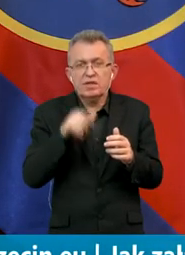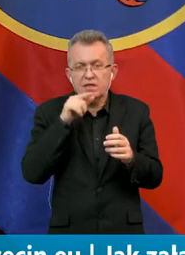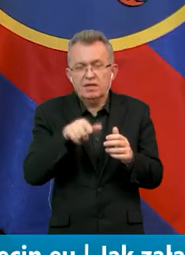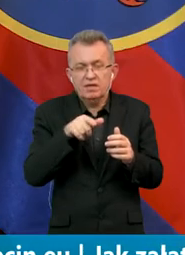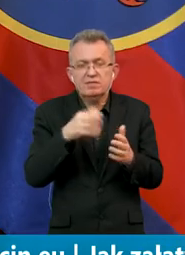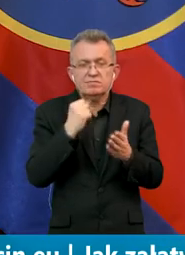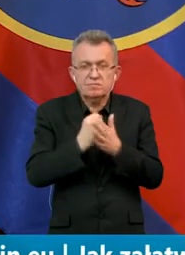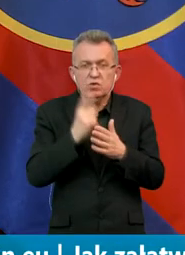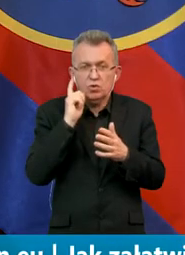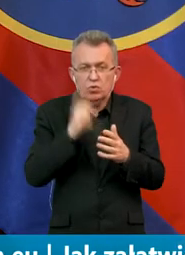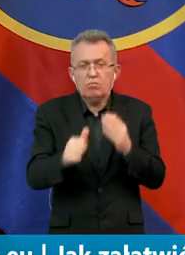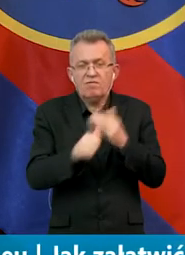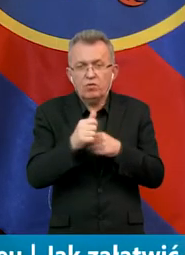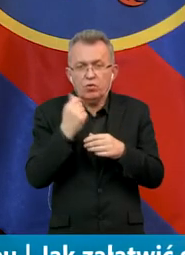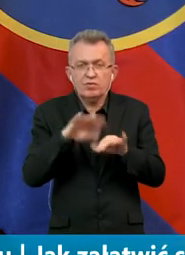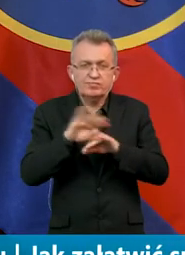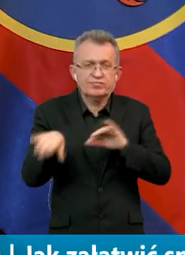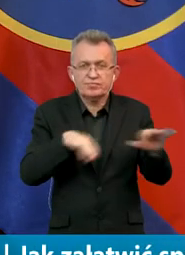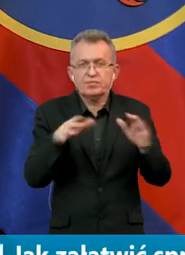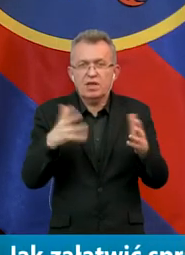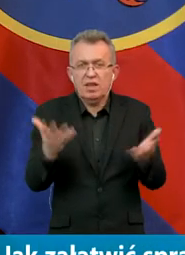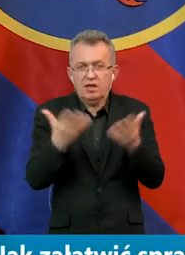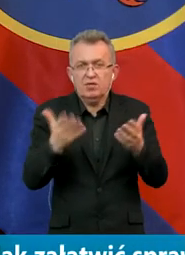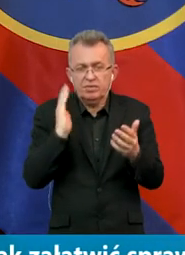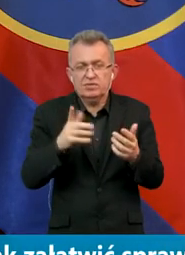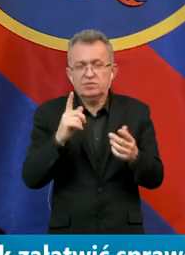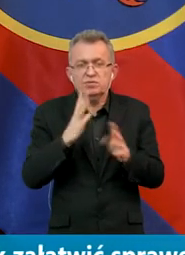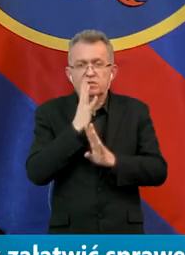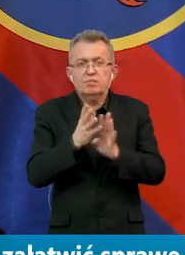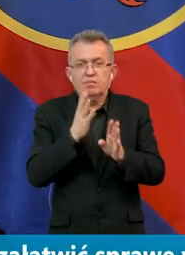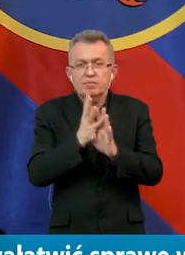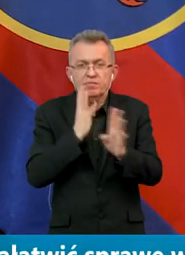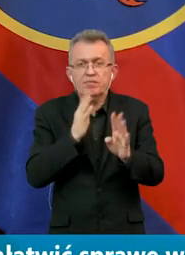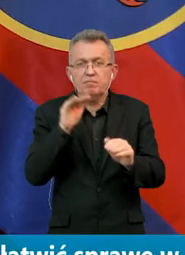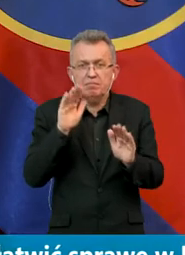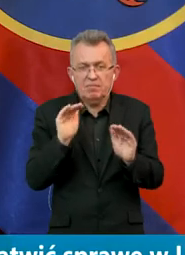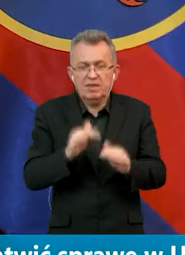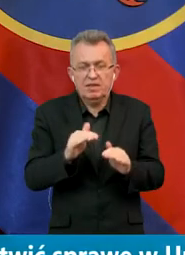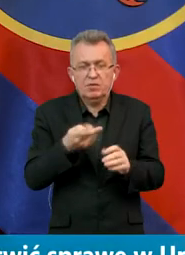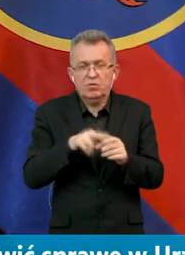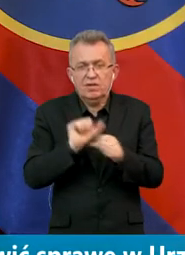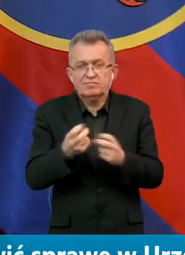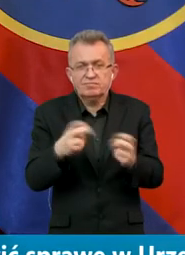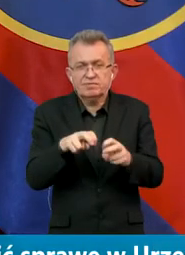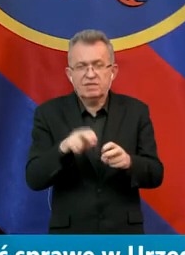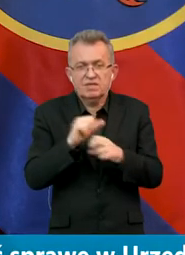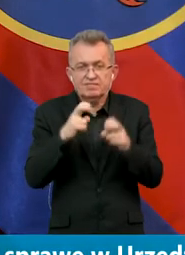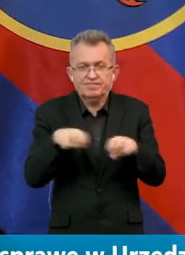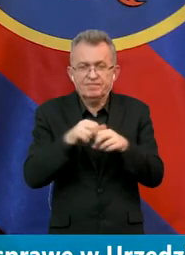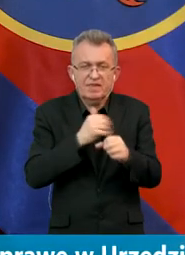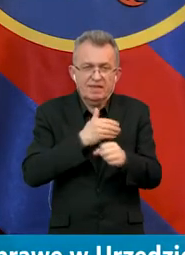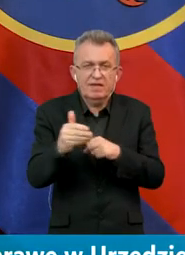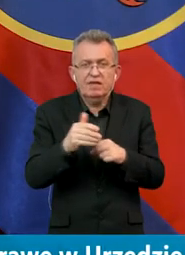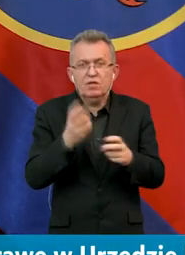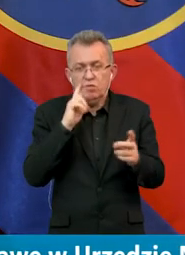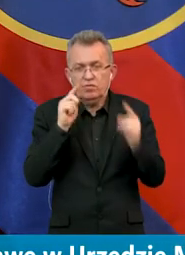elementy już spowodują pewne rozłożenie ciężaru ruchu tych pojazdów, które w tej chwili się pojawiają. My modernizujemy oczywiście